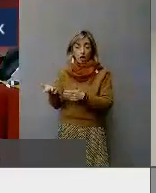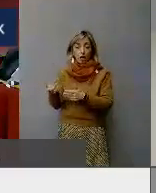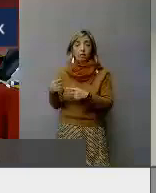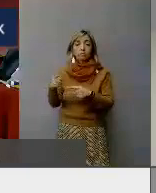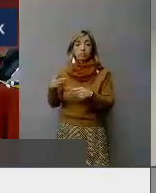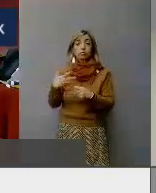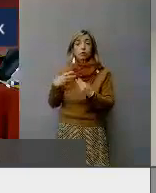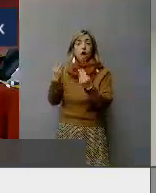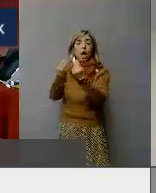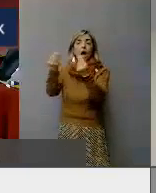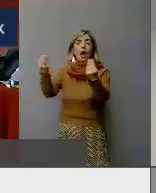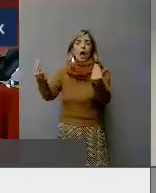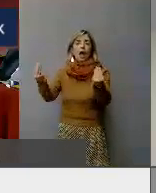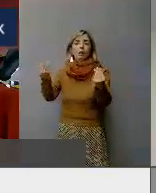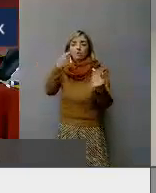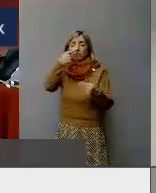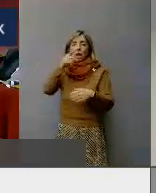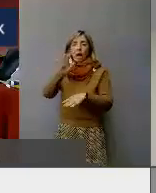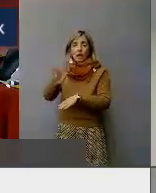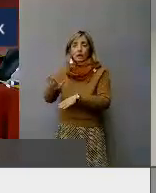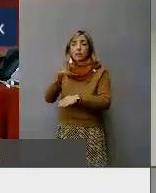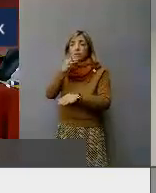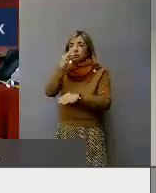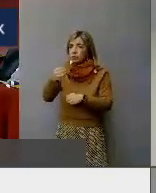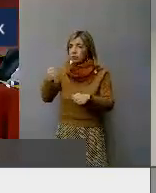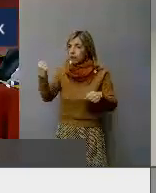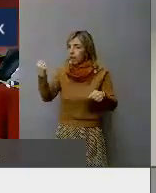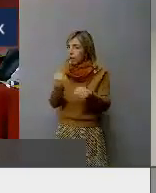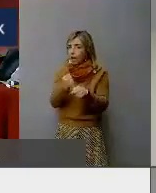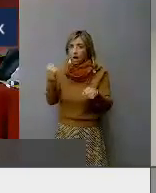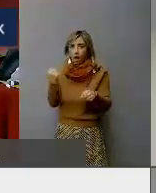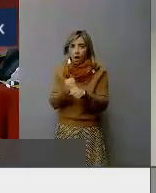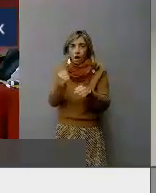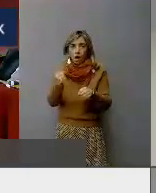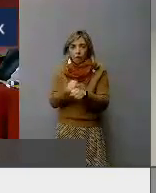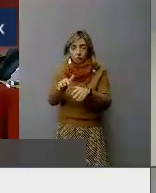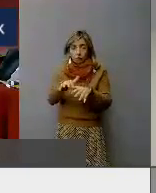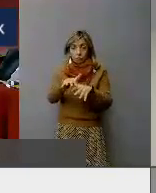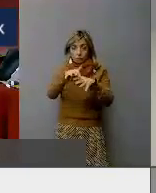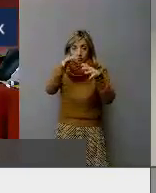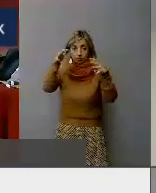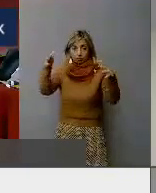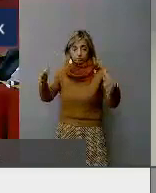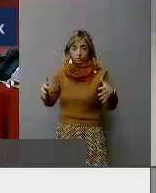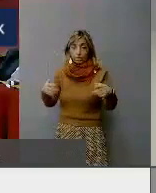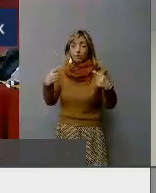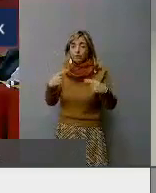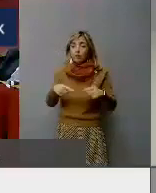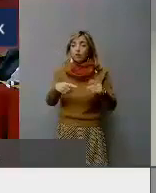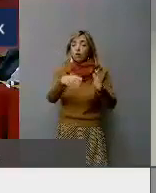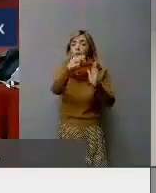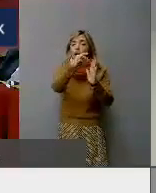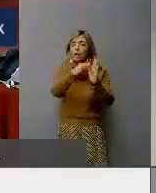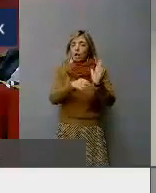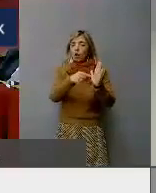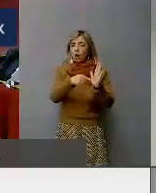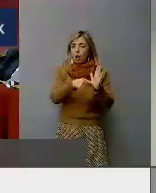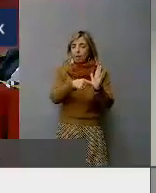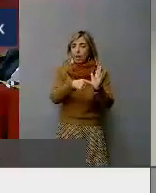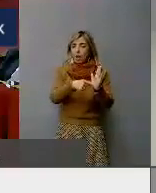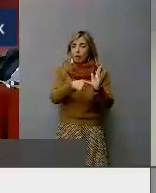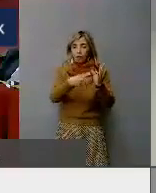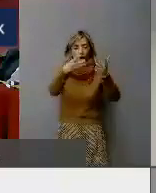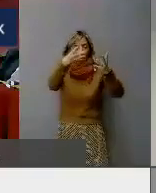lavoro perché immaginare l'organizzazione di un regolamento così complesso soprattutto che possa